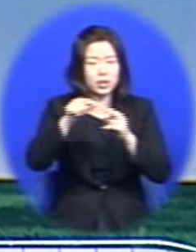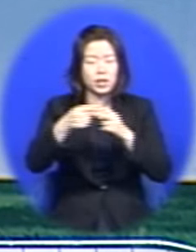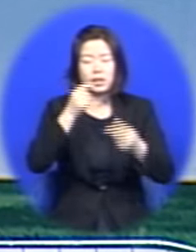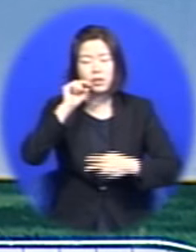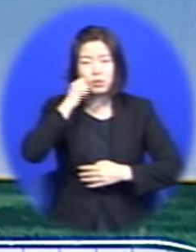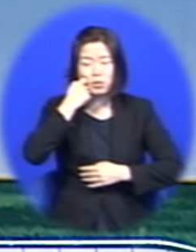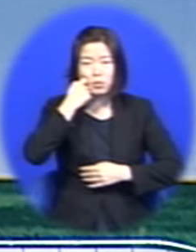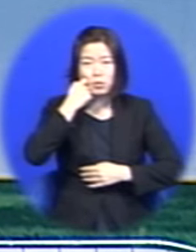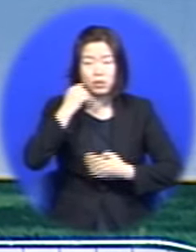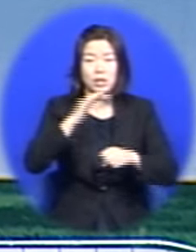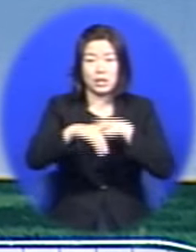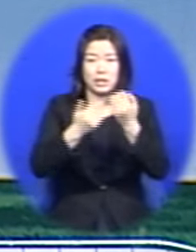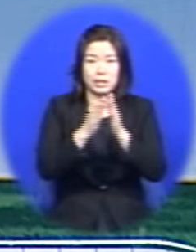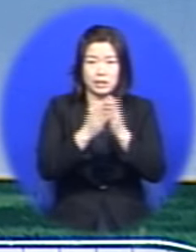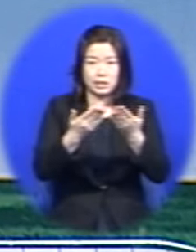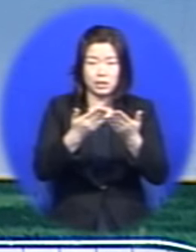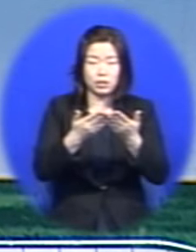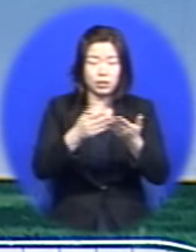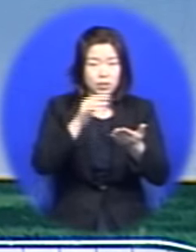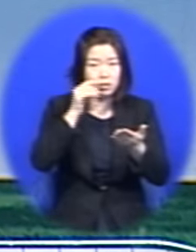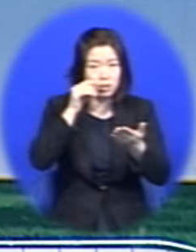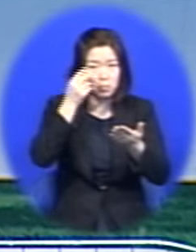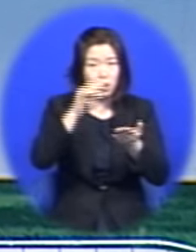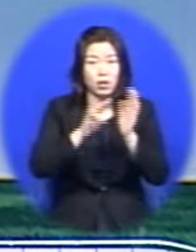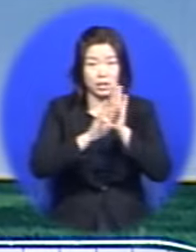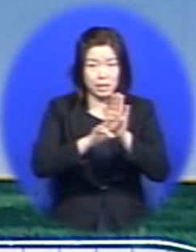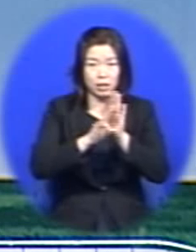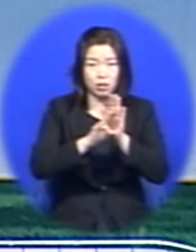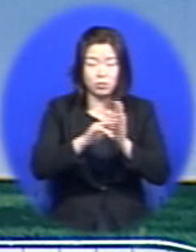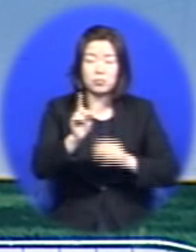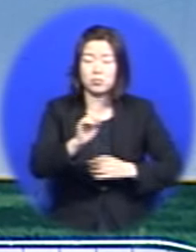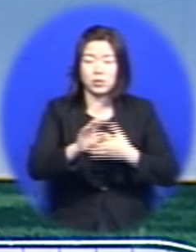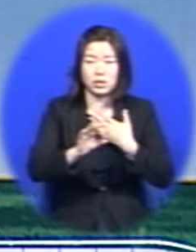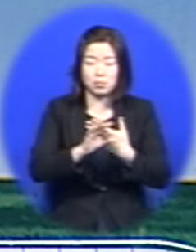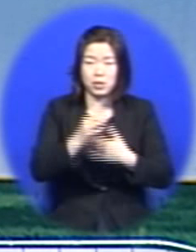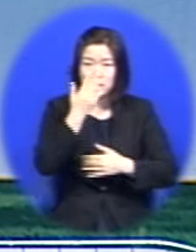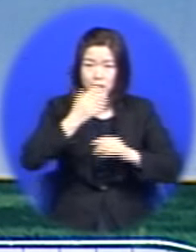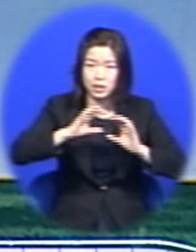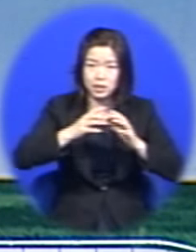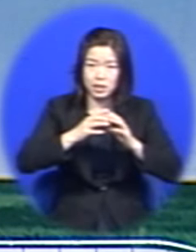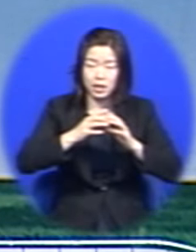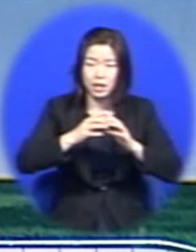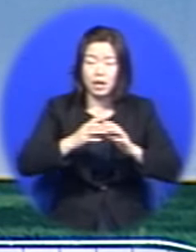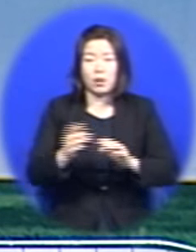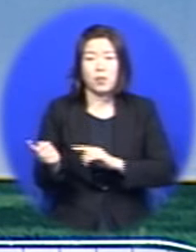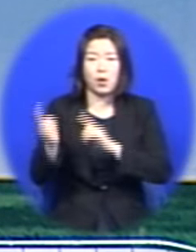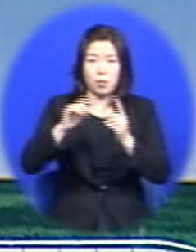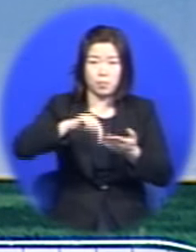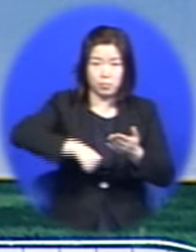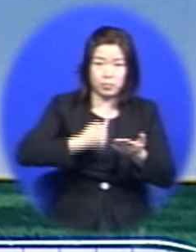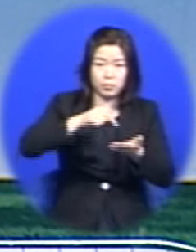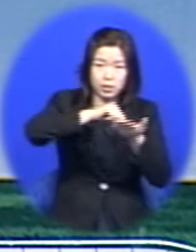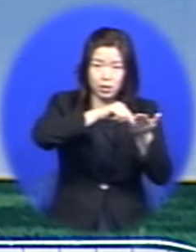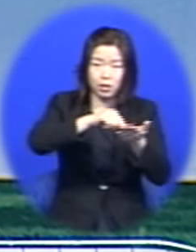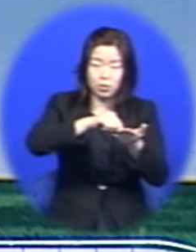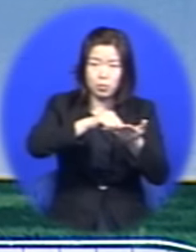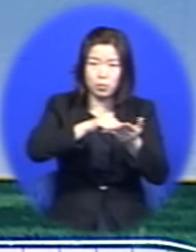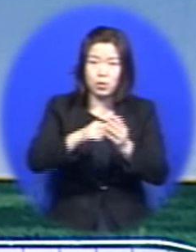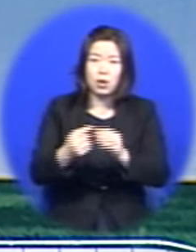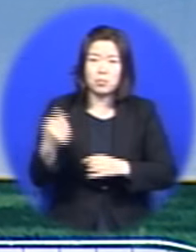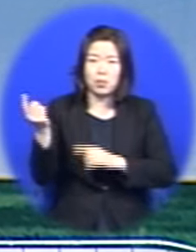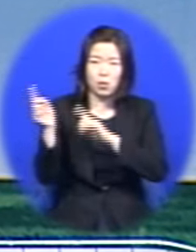성경이 예언하고 있는 것은 이스라엘이라는 나라가 독립을 하고 회복이 되는 데 초점이 있는 게